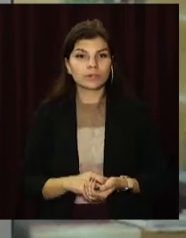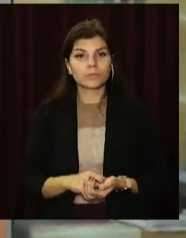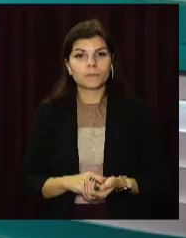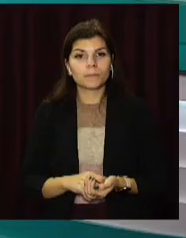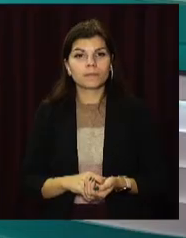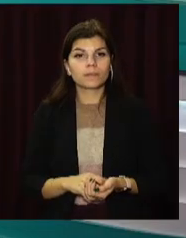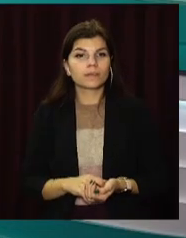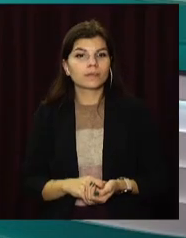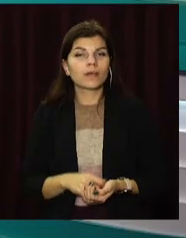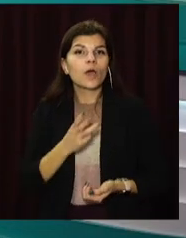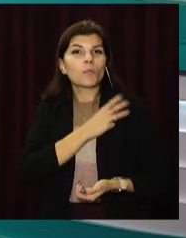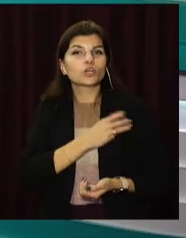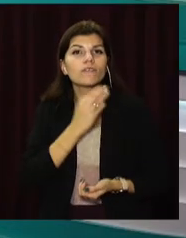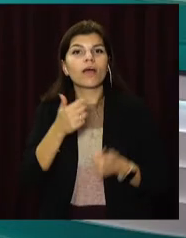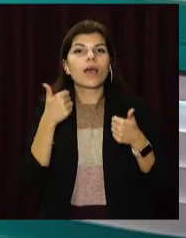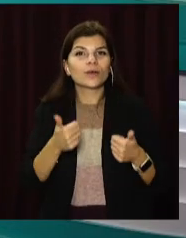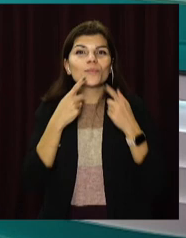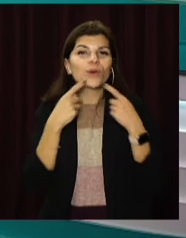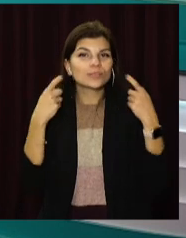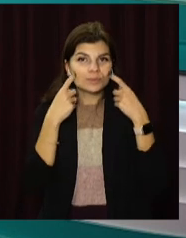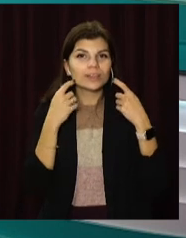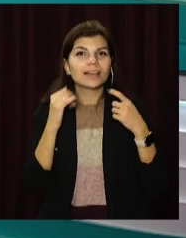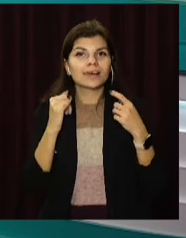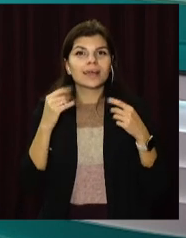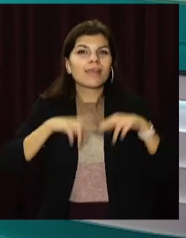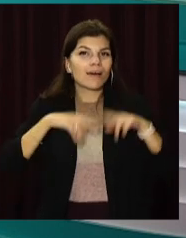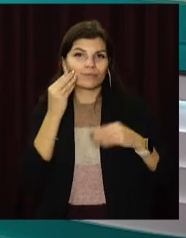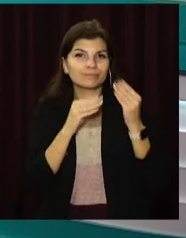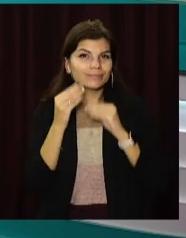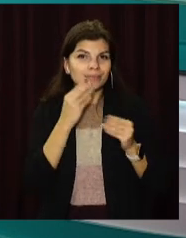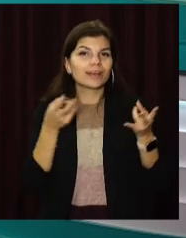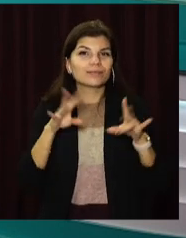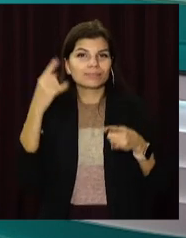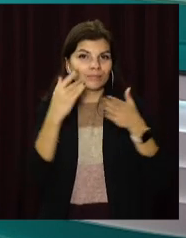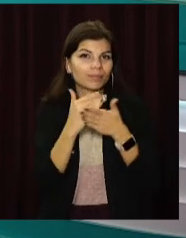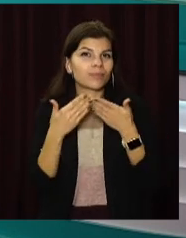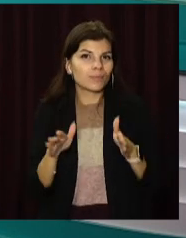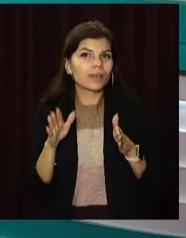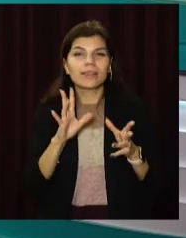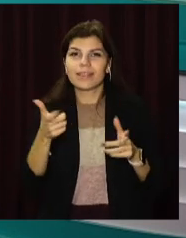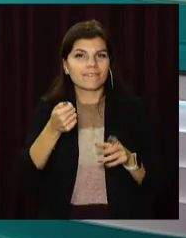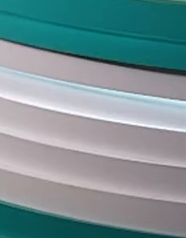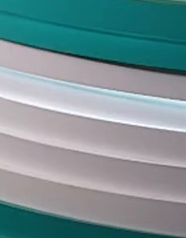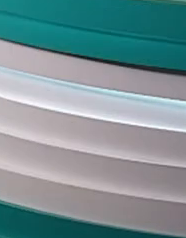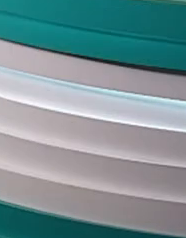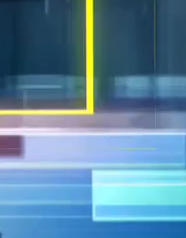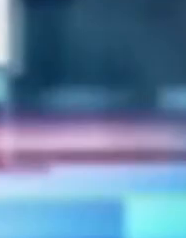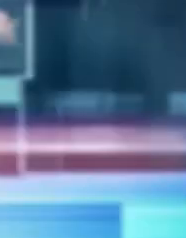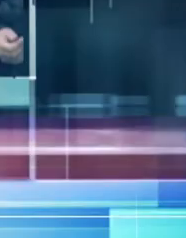YouTube-каналі. Бажаємо вам гарних посмішок та яскравого настрою. Залишайтесь відкритим і не перемикайте.